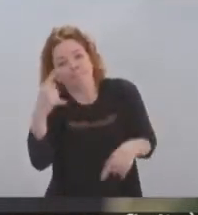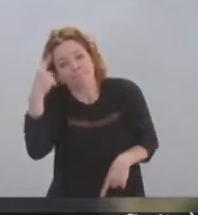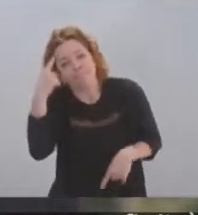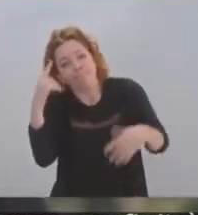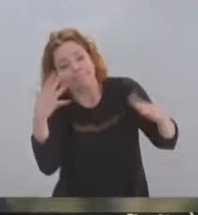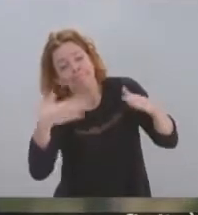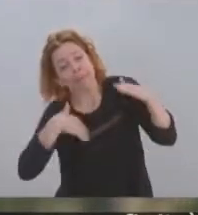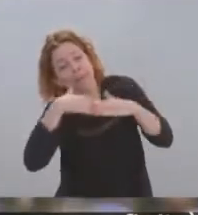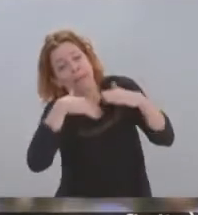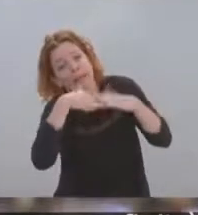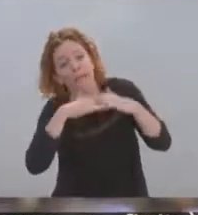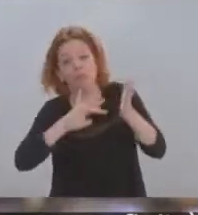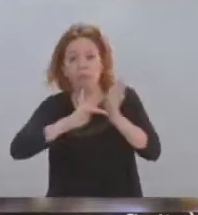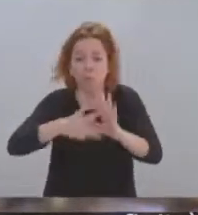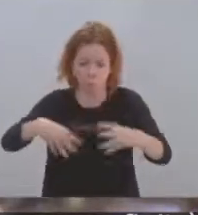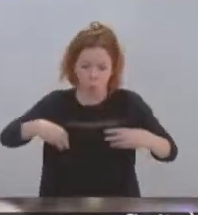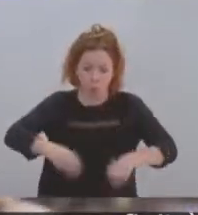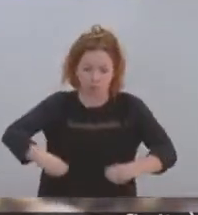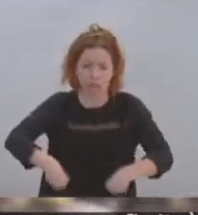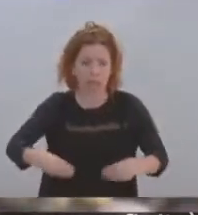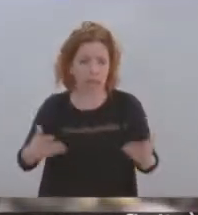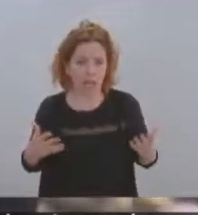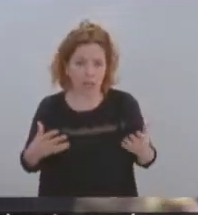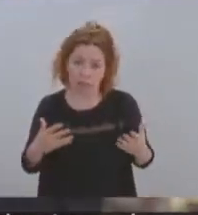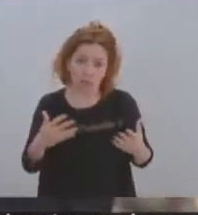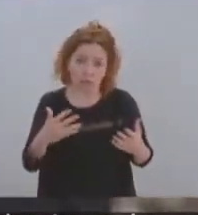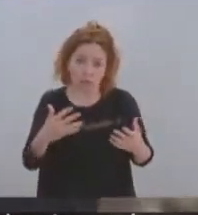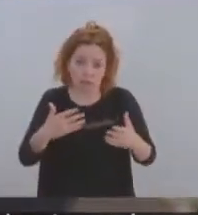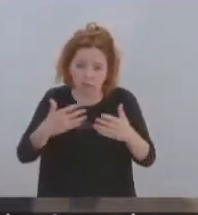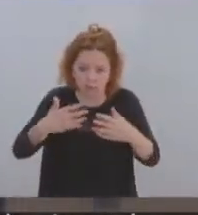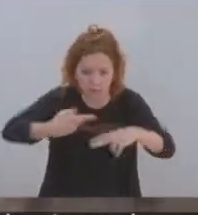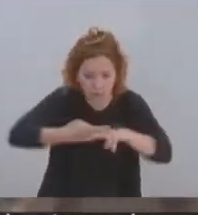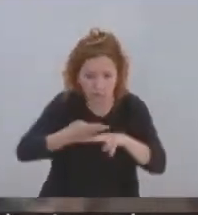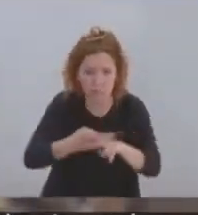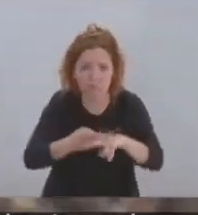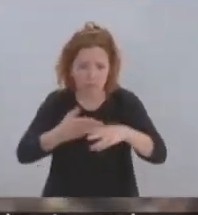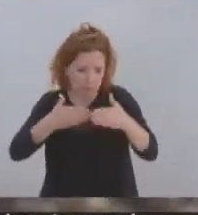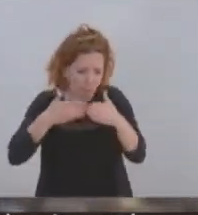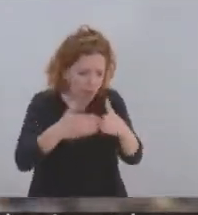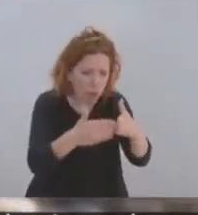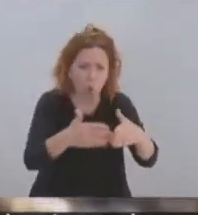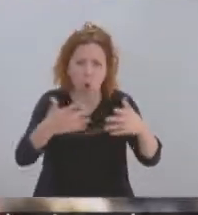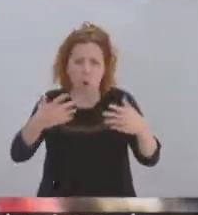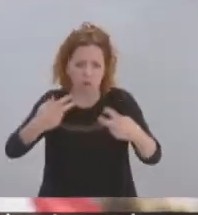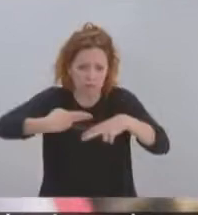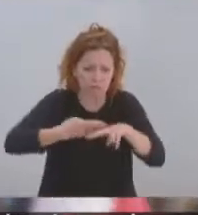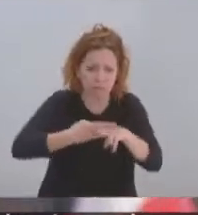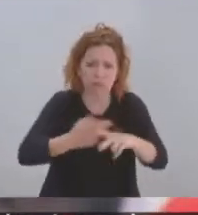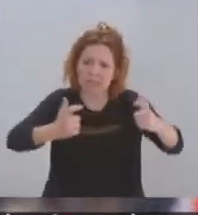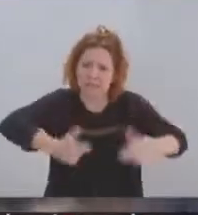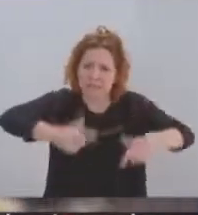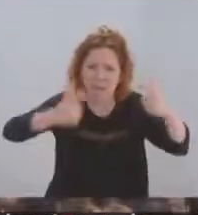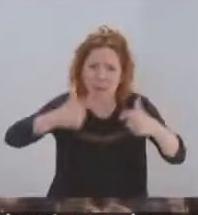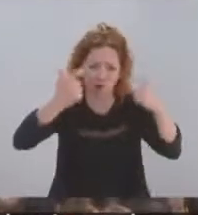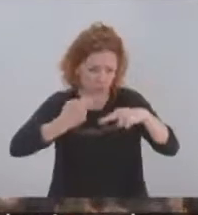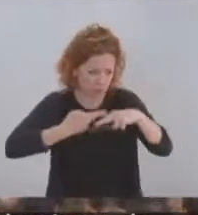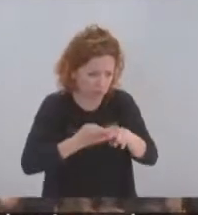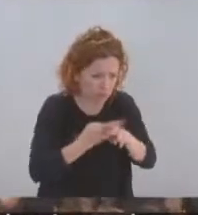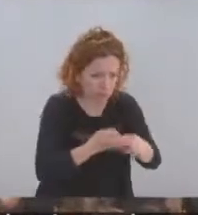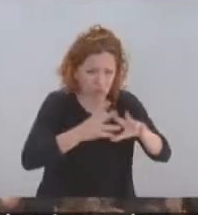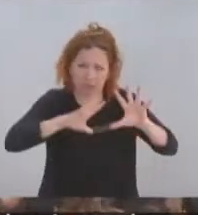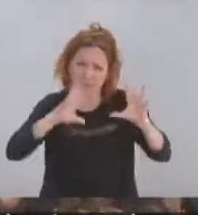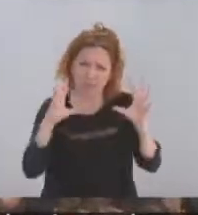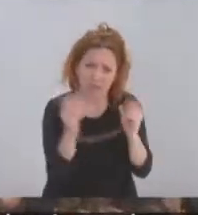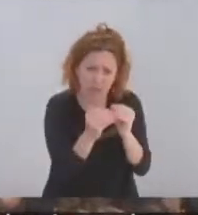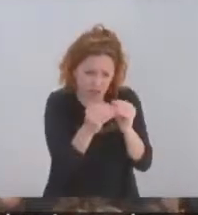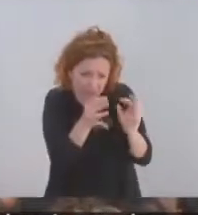de chaudronniers qui font les carlingues des avions, des bateaux, qui calculent au millimètre et parfois au micron près les